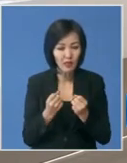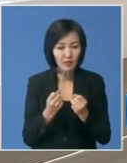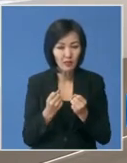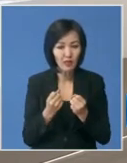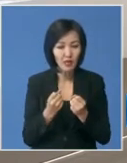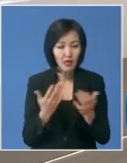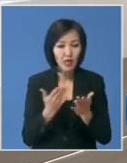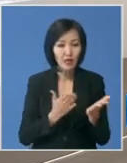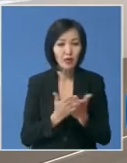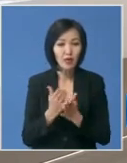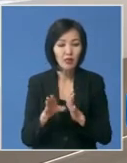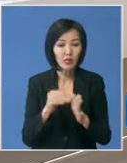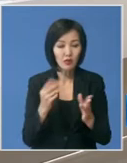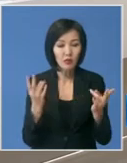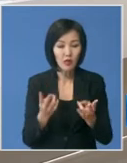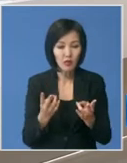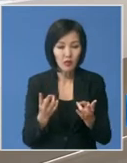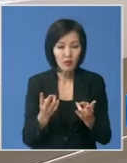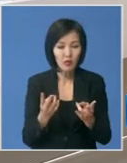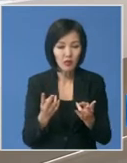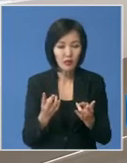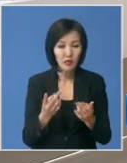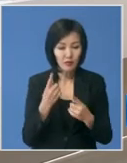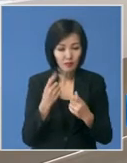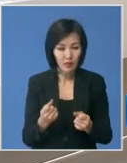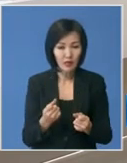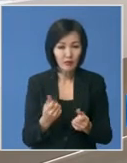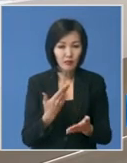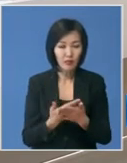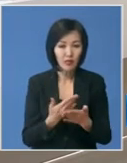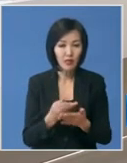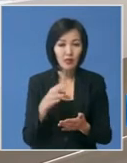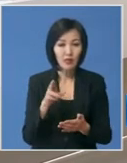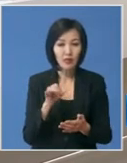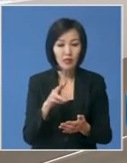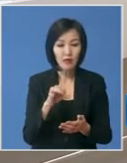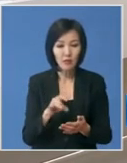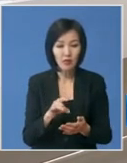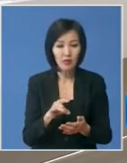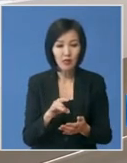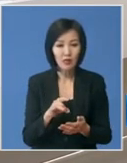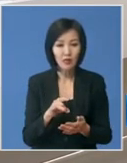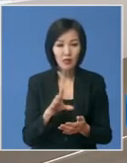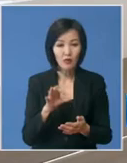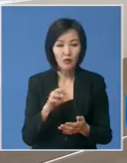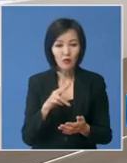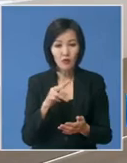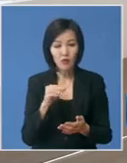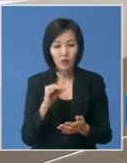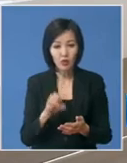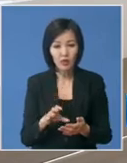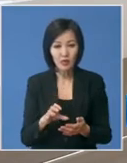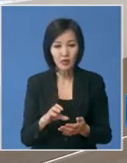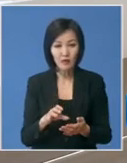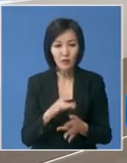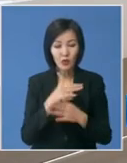керек екенімізді түсініп отырмыз. Сондықтан, мысалы, Дамир Анатольевичке, Ардан, Олжас, сол